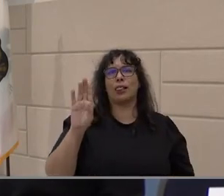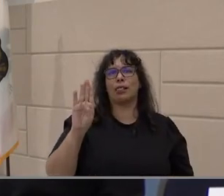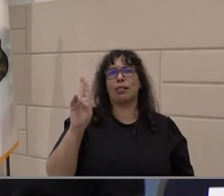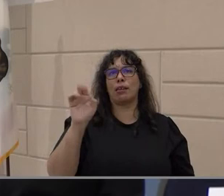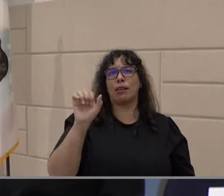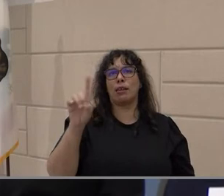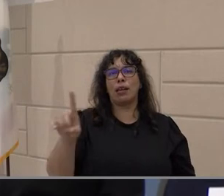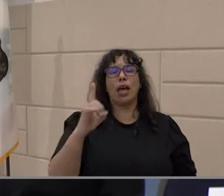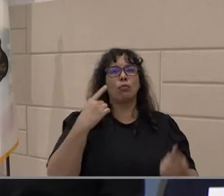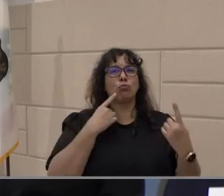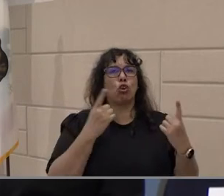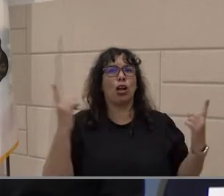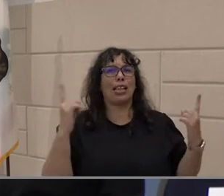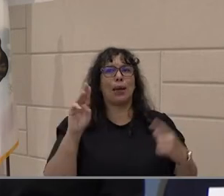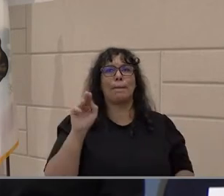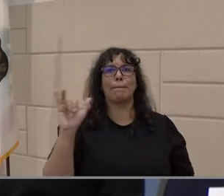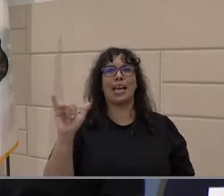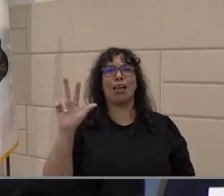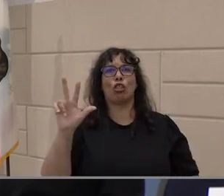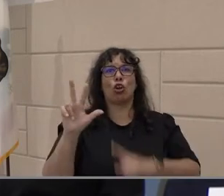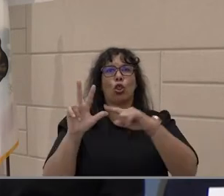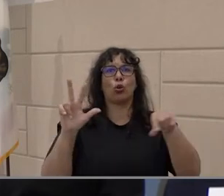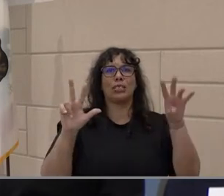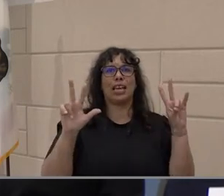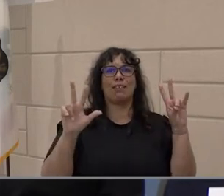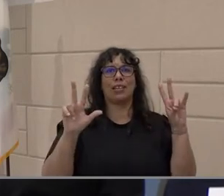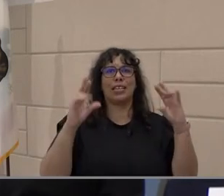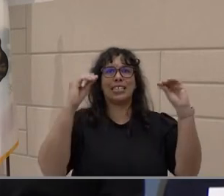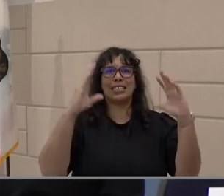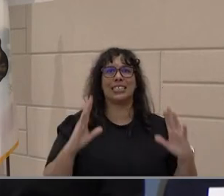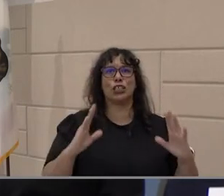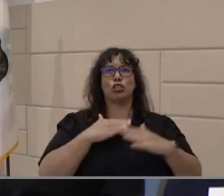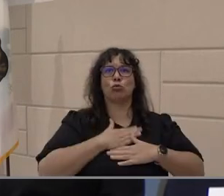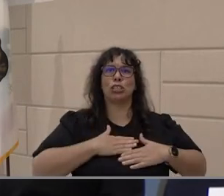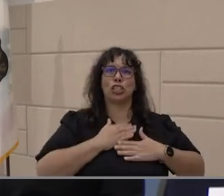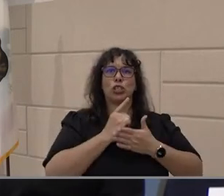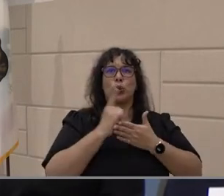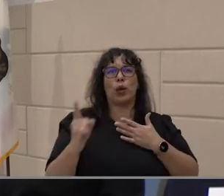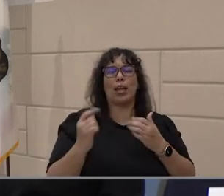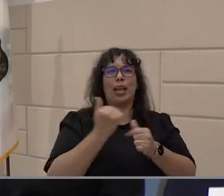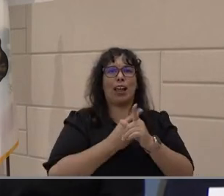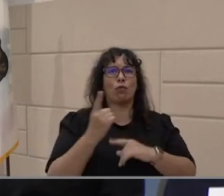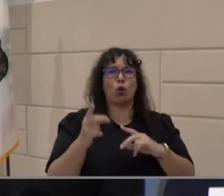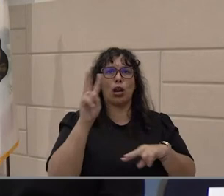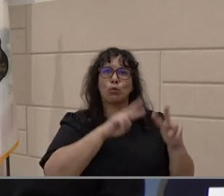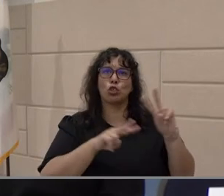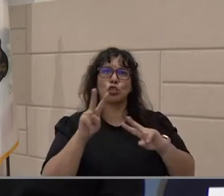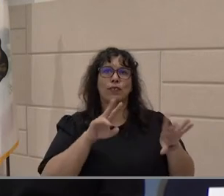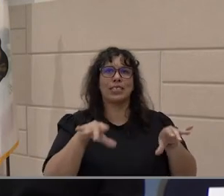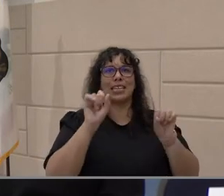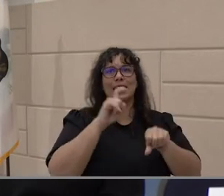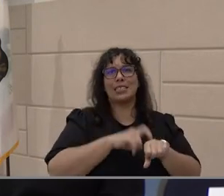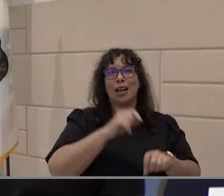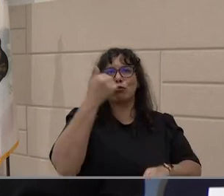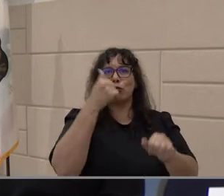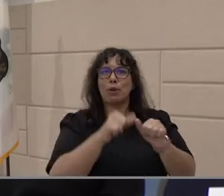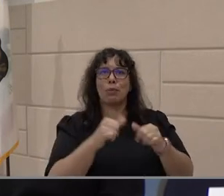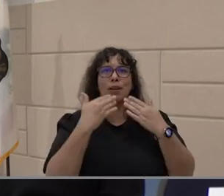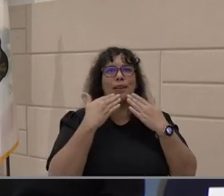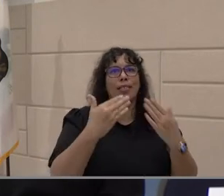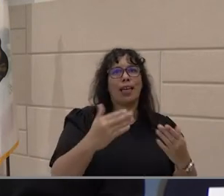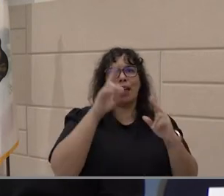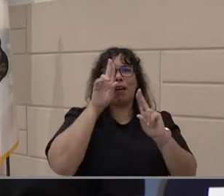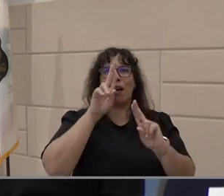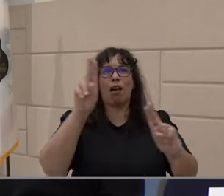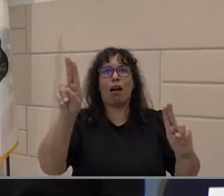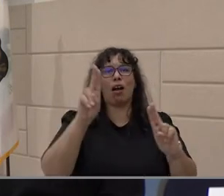ប់រំសមាជិកនាយកគណៈកម្មការនៃទីក្រុងឡុងបេតសូមថ្លែងអំណរគុណនឹងការច